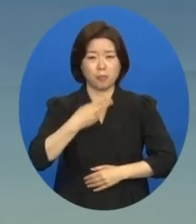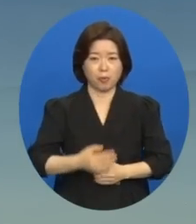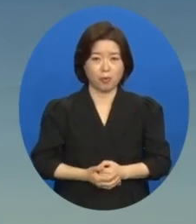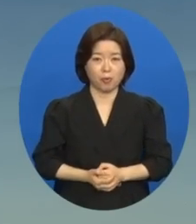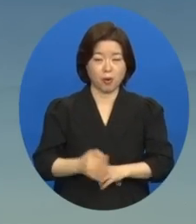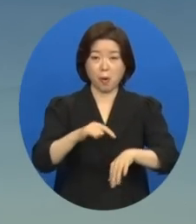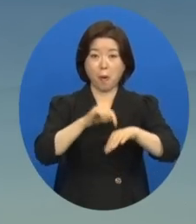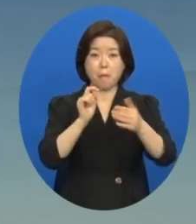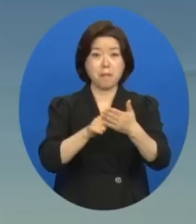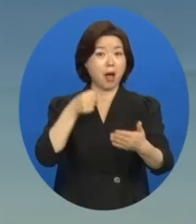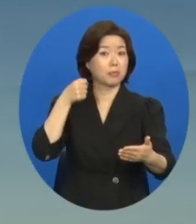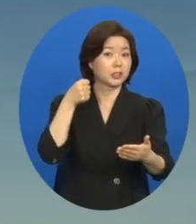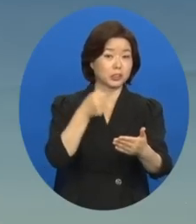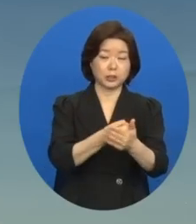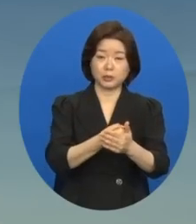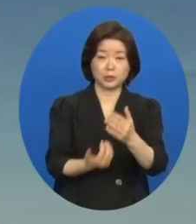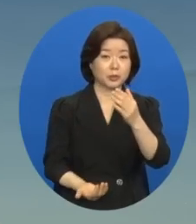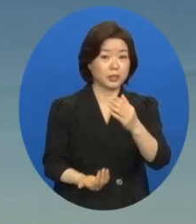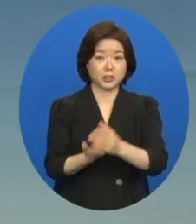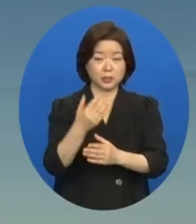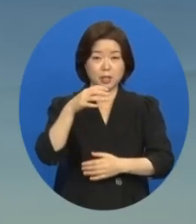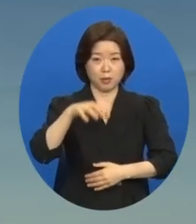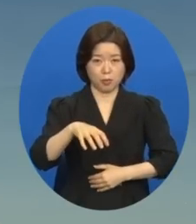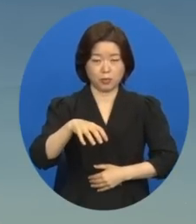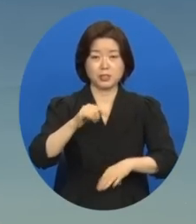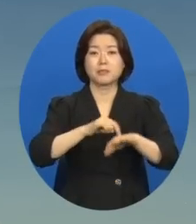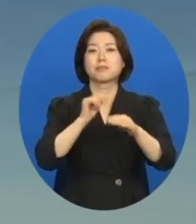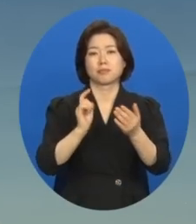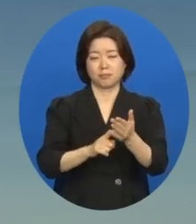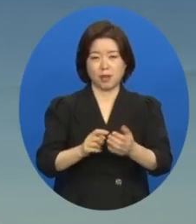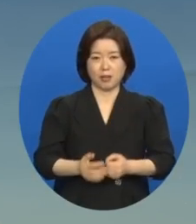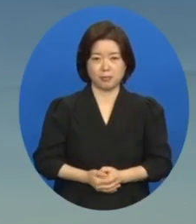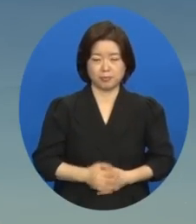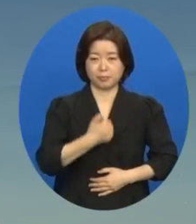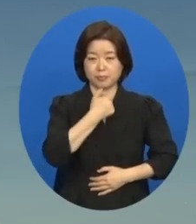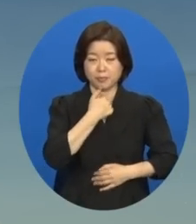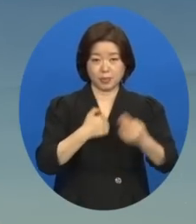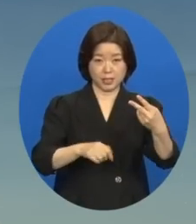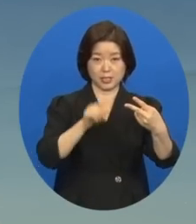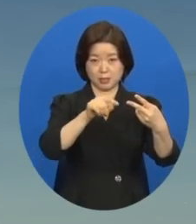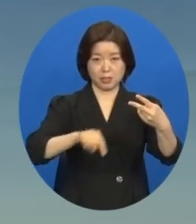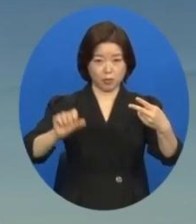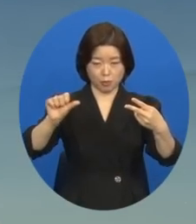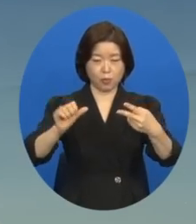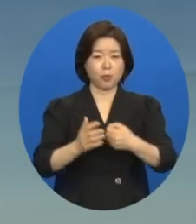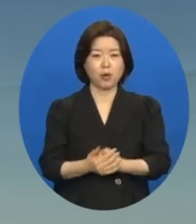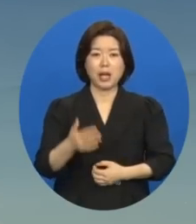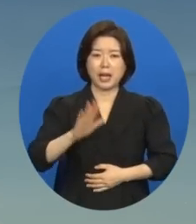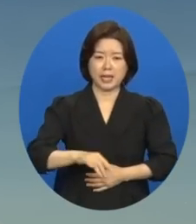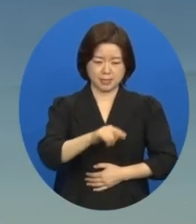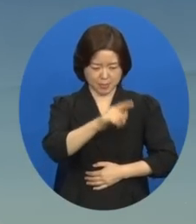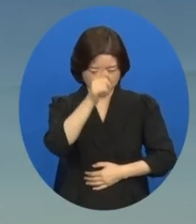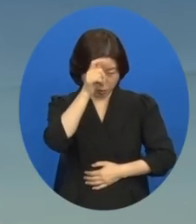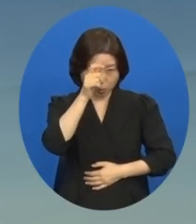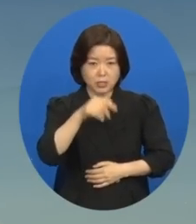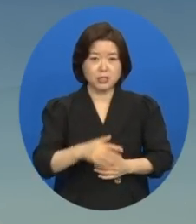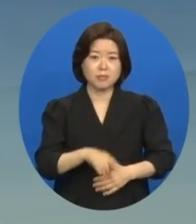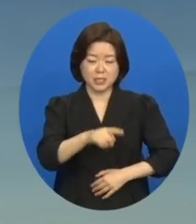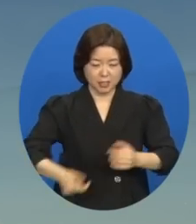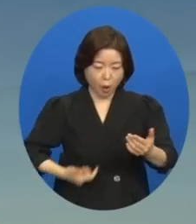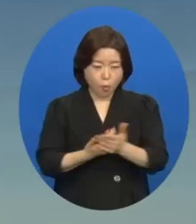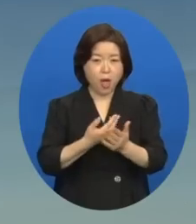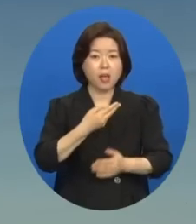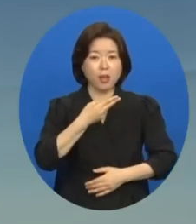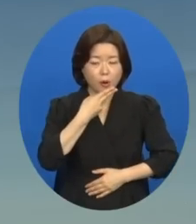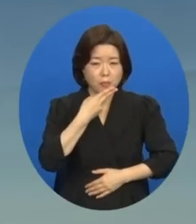곳이에요? 결정이 일어나는 곳이 마음이에요. 로마서 2장 5절은 다만 내 고집과 회개하지